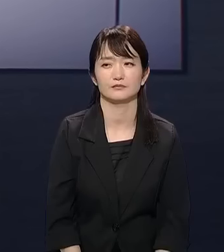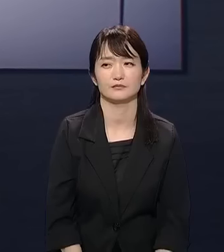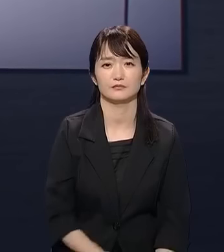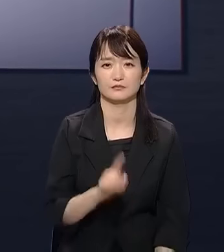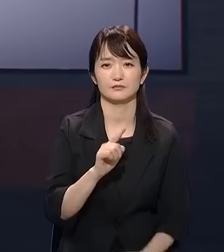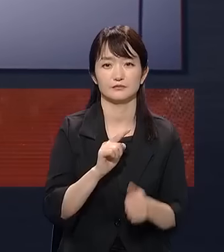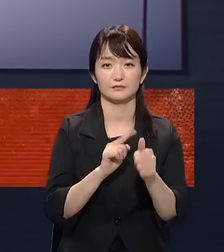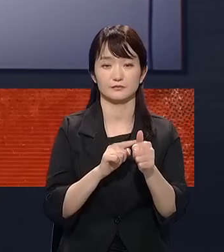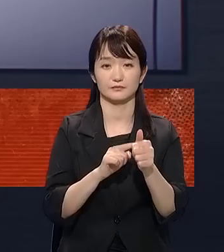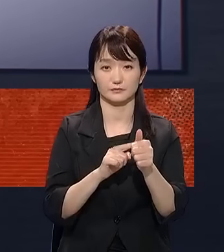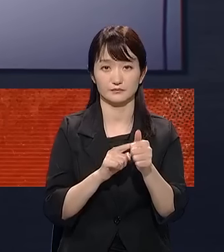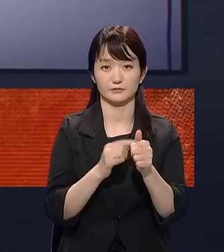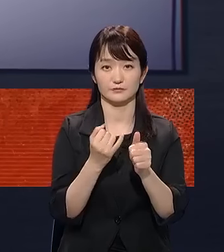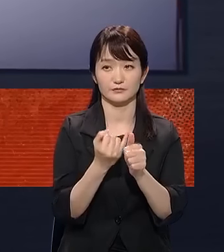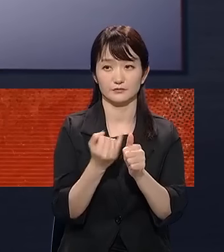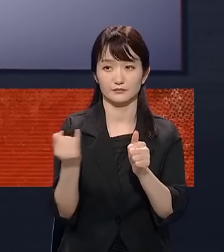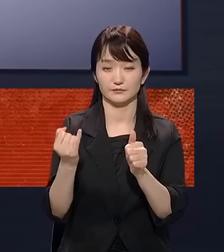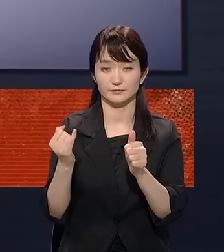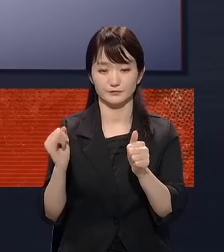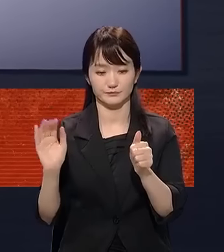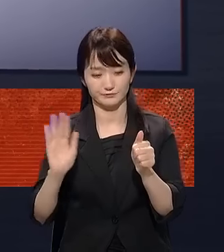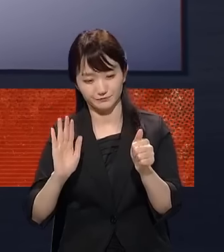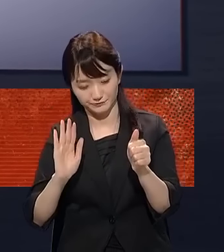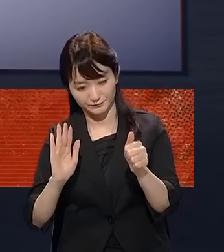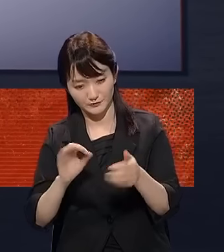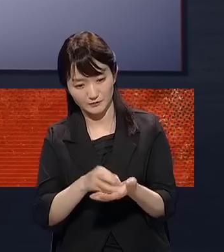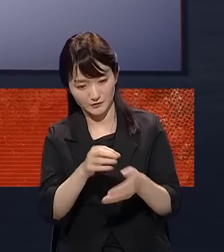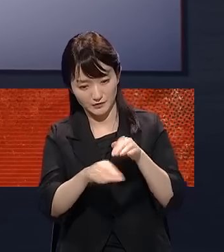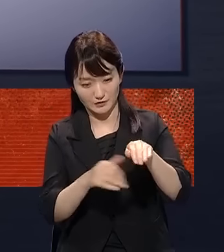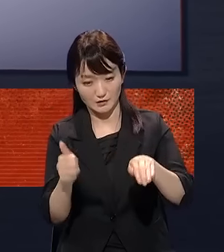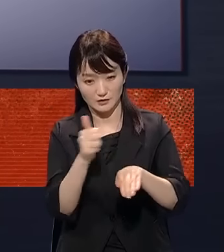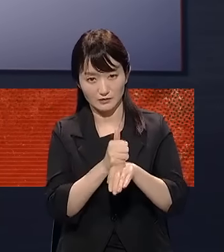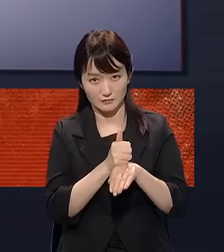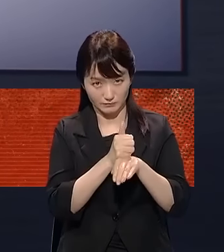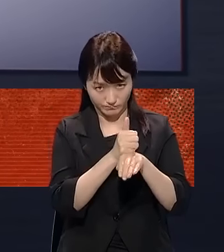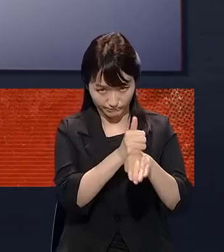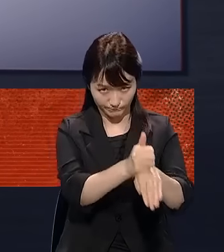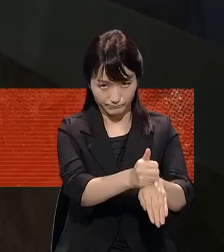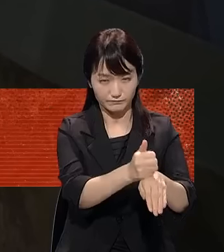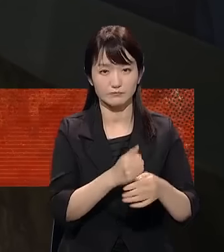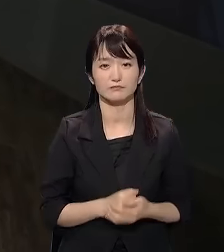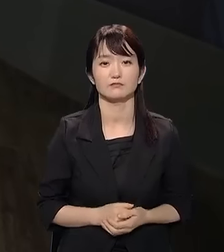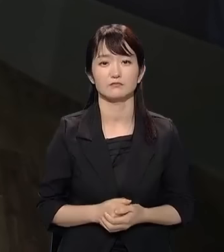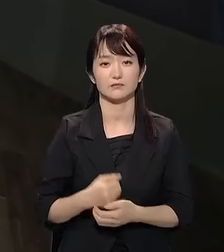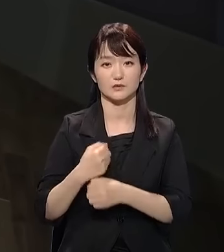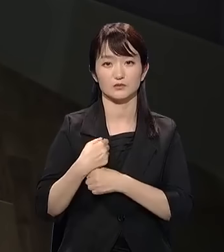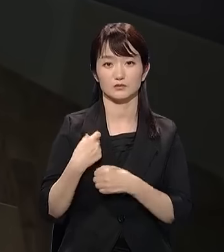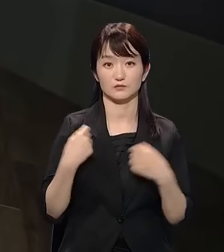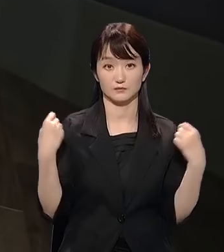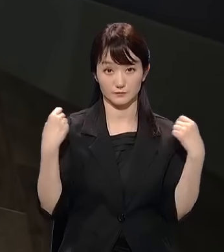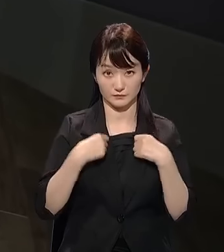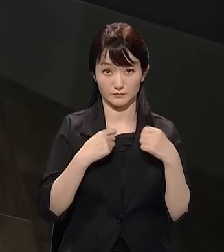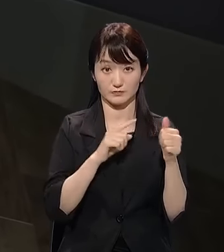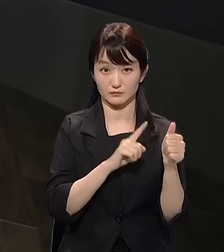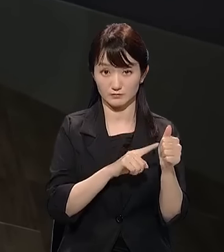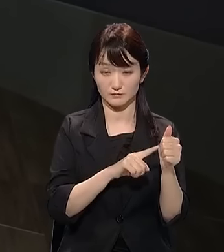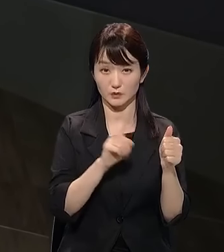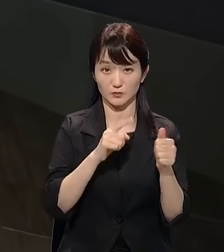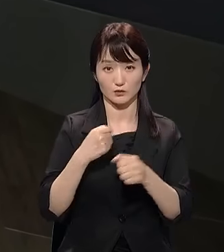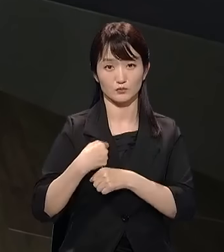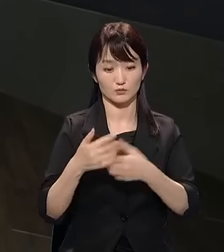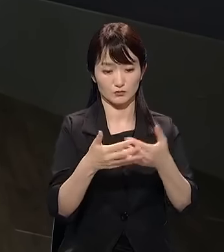한 남성이 아내 배웅을 받으며 고급 외제차를 타고 출근을 합니다 군복을 입은이 남성